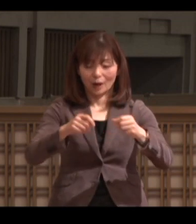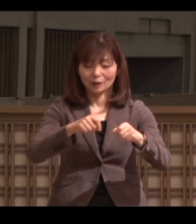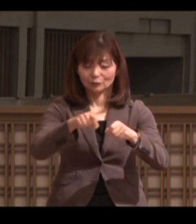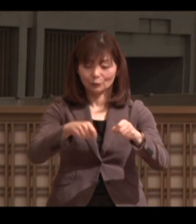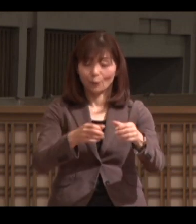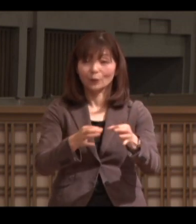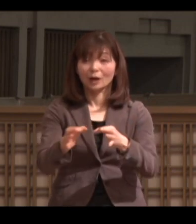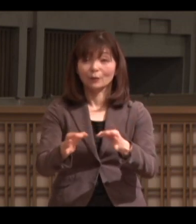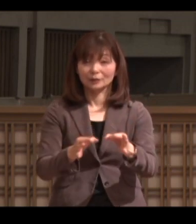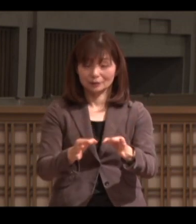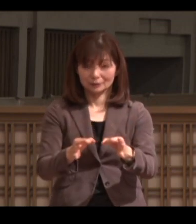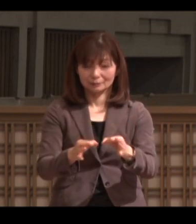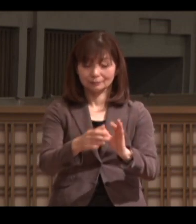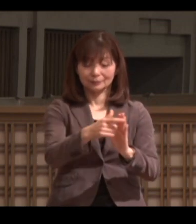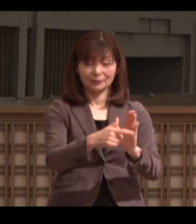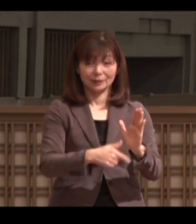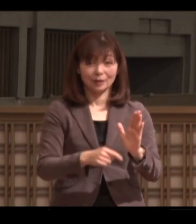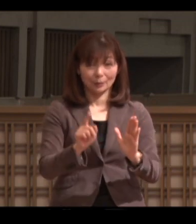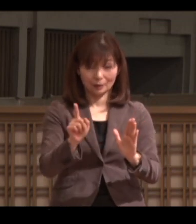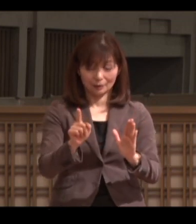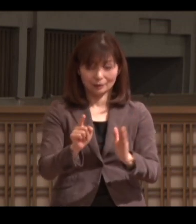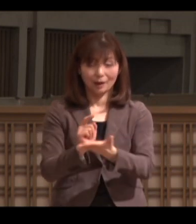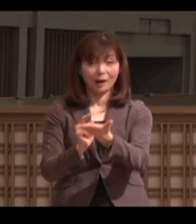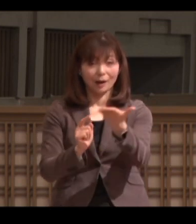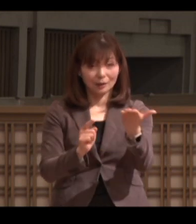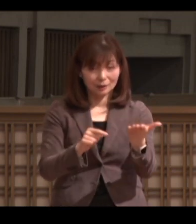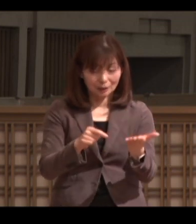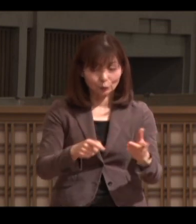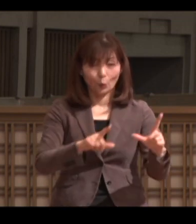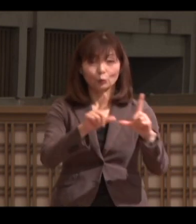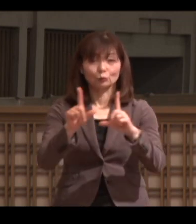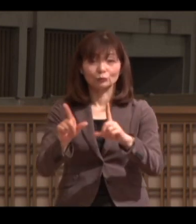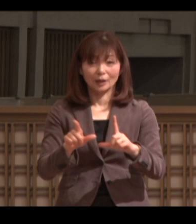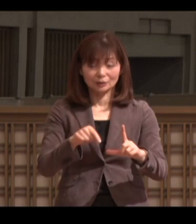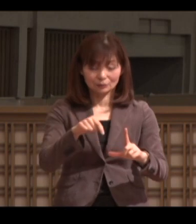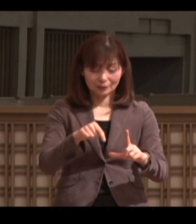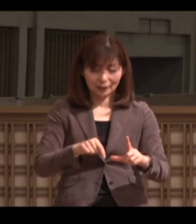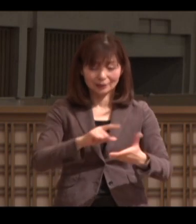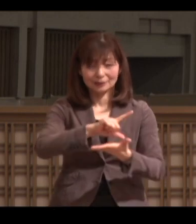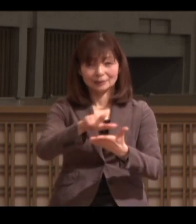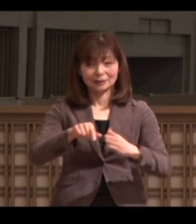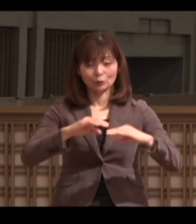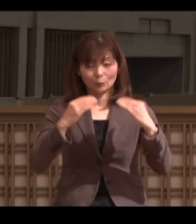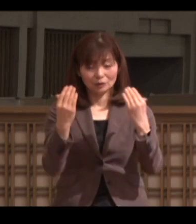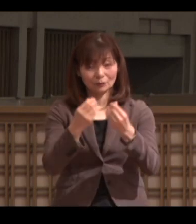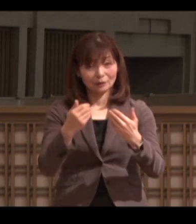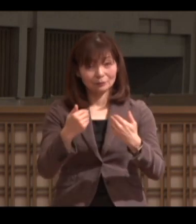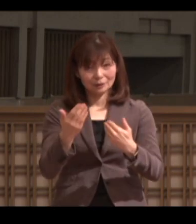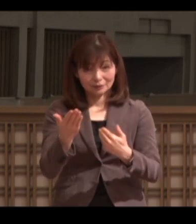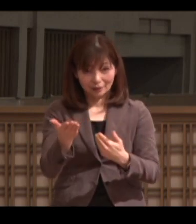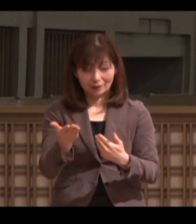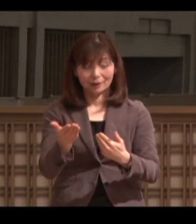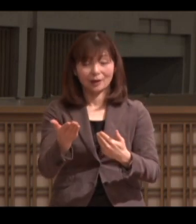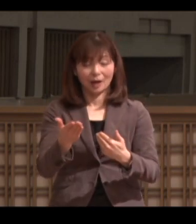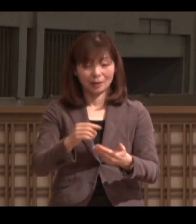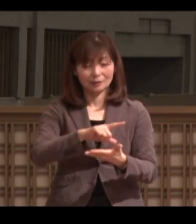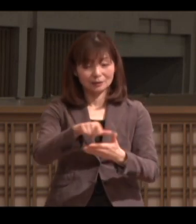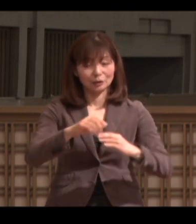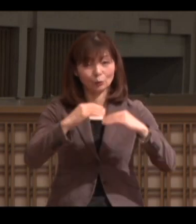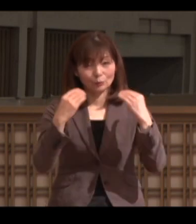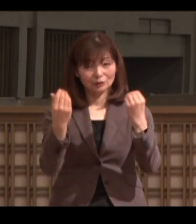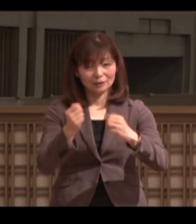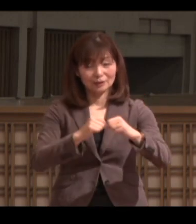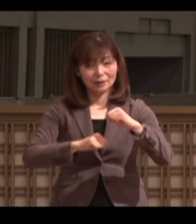ますテーマはあなたの暮らしに地域コミュニティは必要ですかそして地域コミュニティ活動に